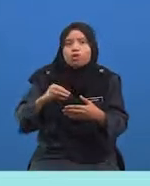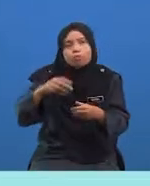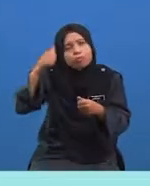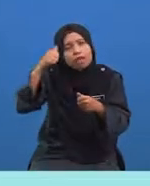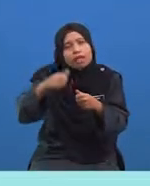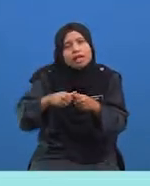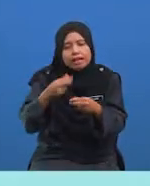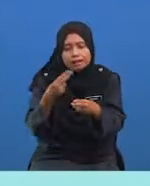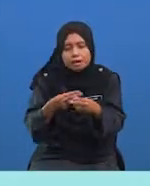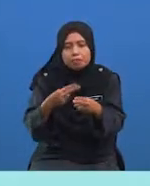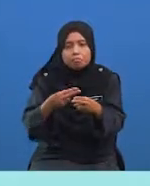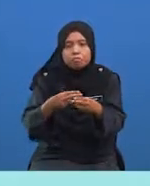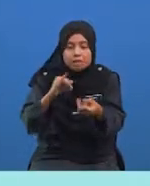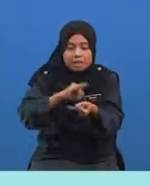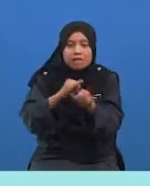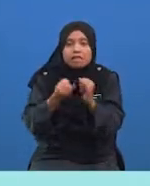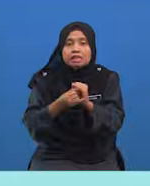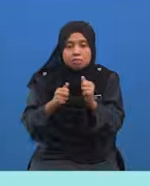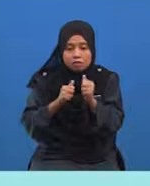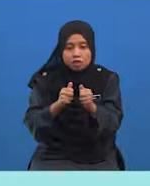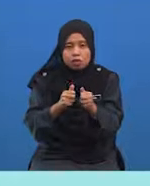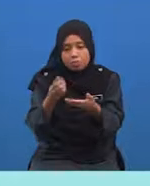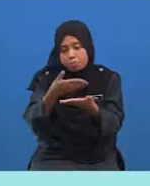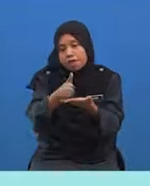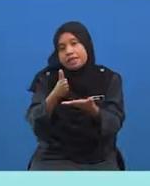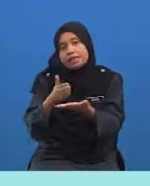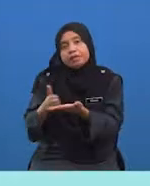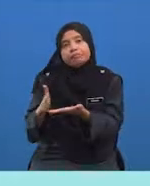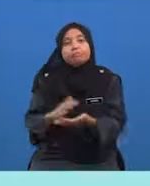murid-murid mengingat nama iklim mengikut zon.